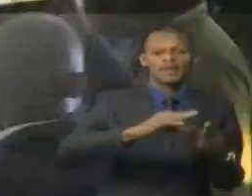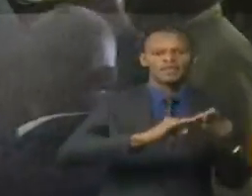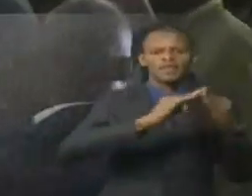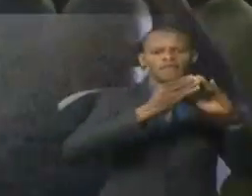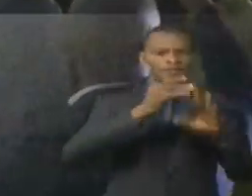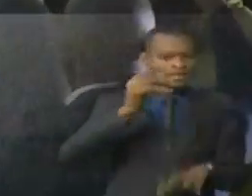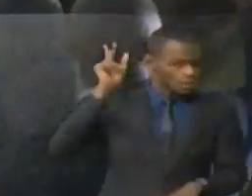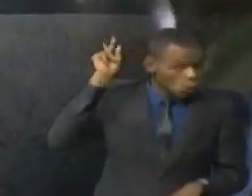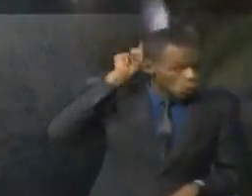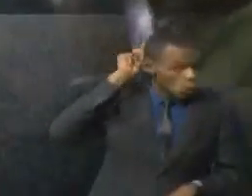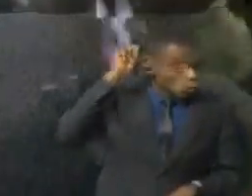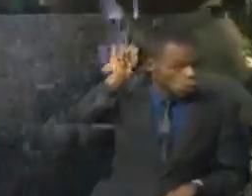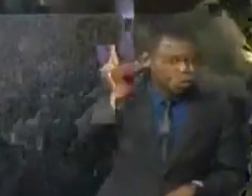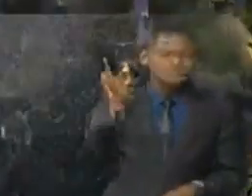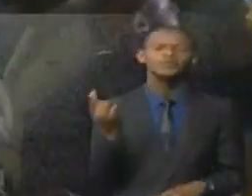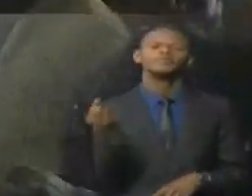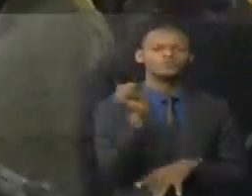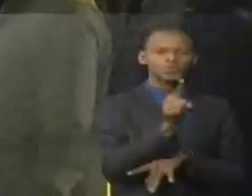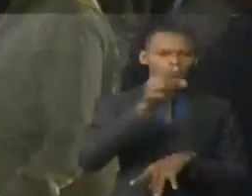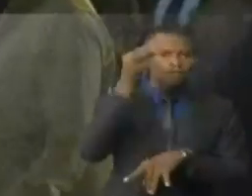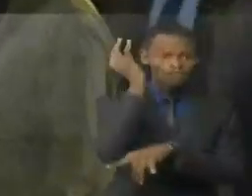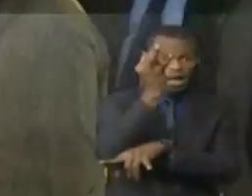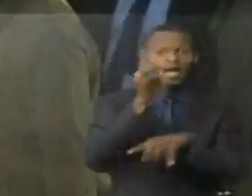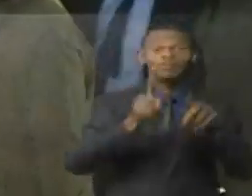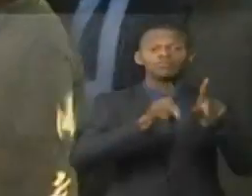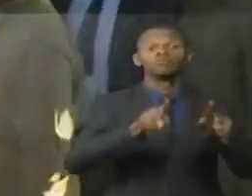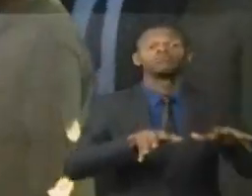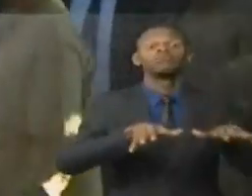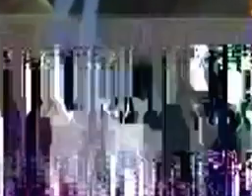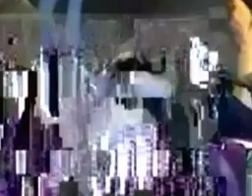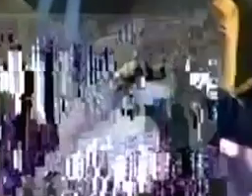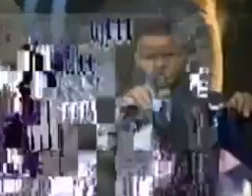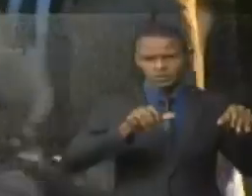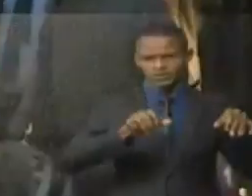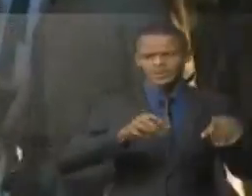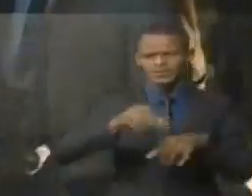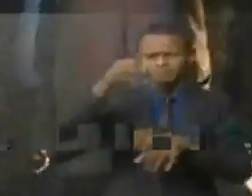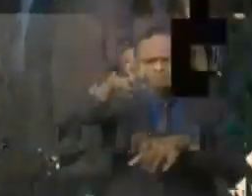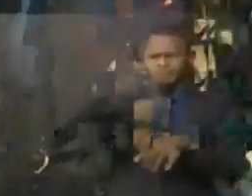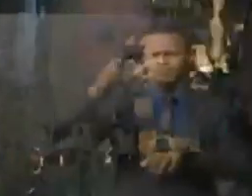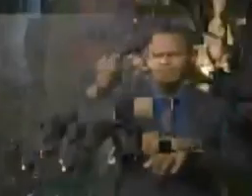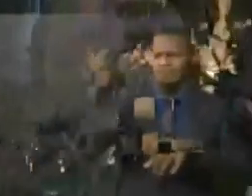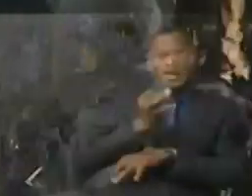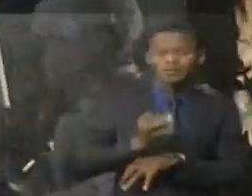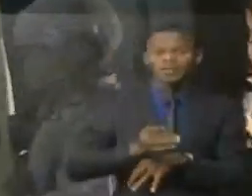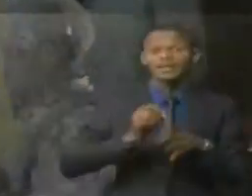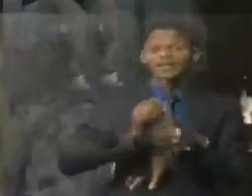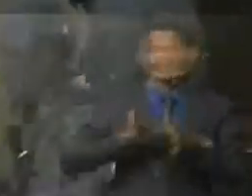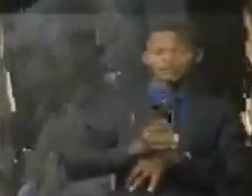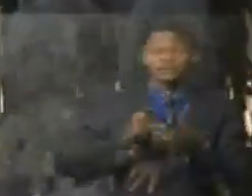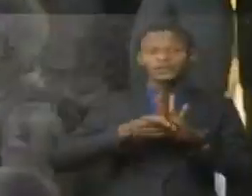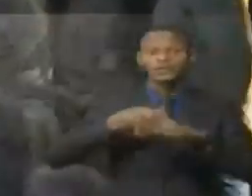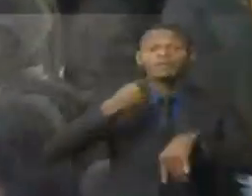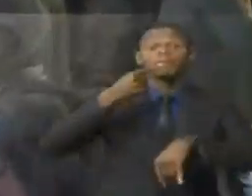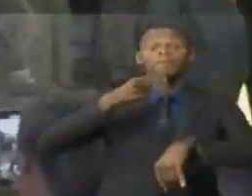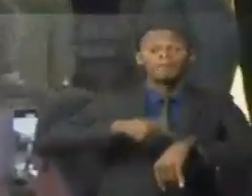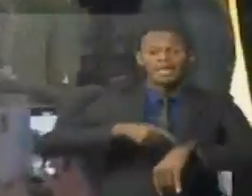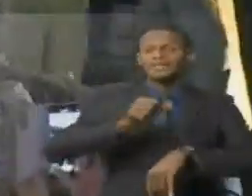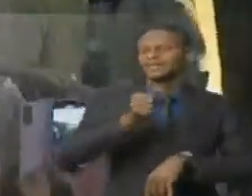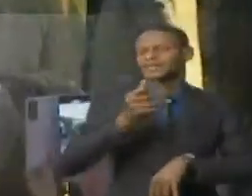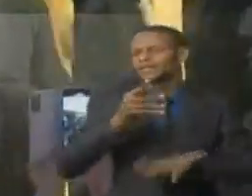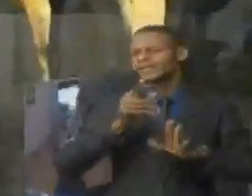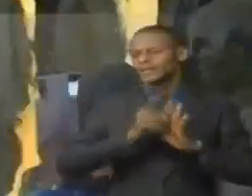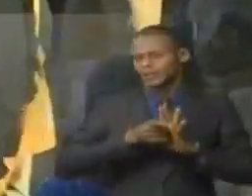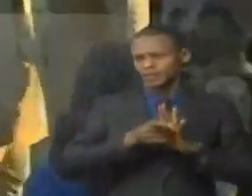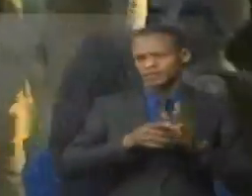chef de l'État a tenu un meeting populaire pendant 15 minutes au cours duquel a loué les efforts